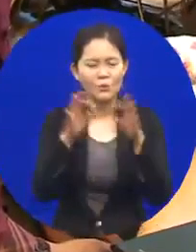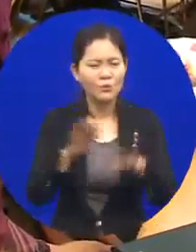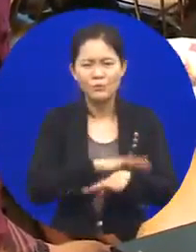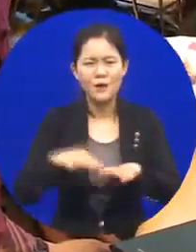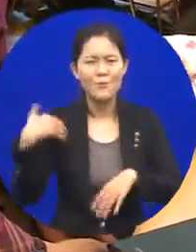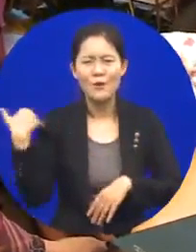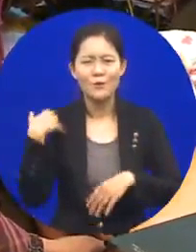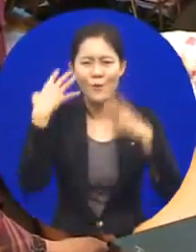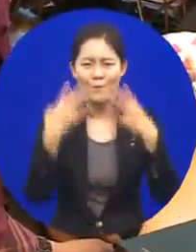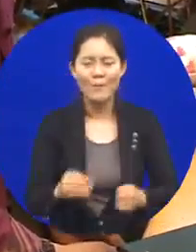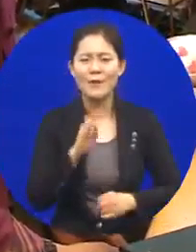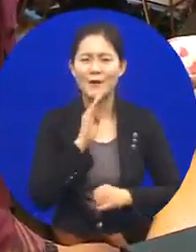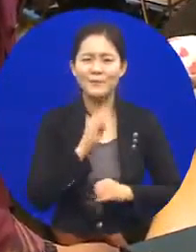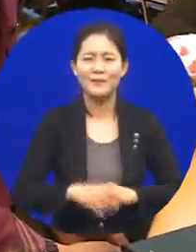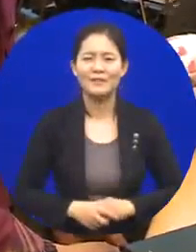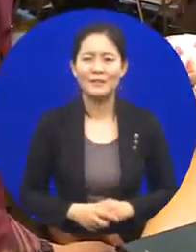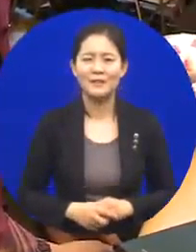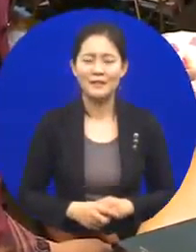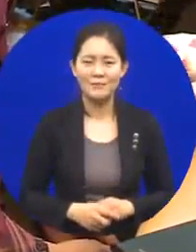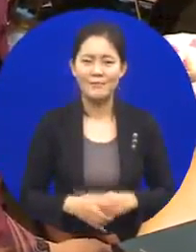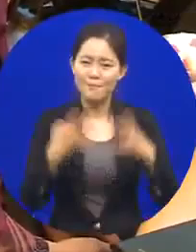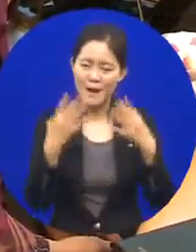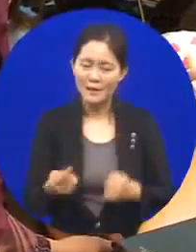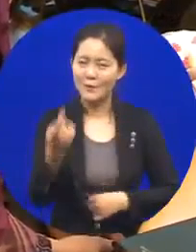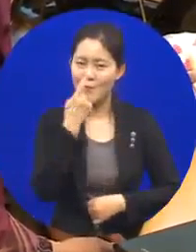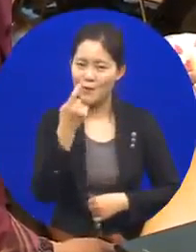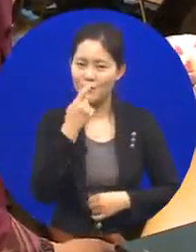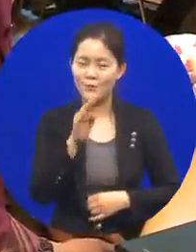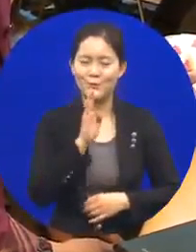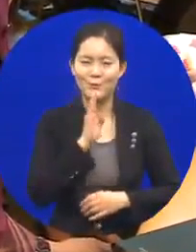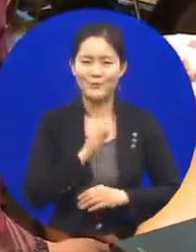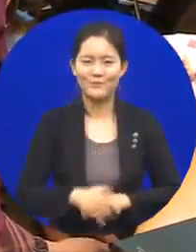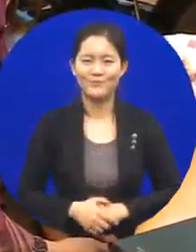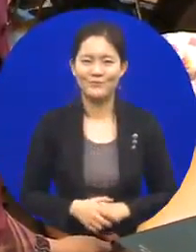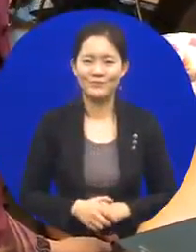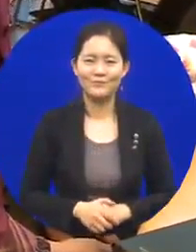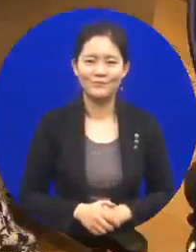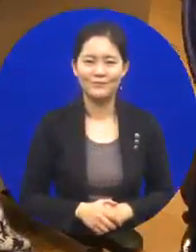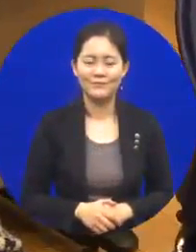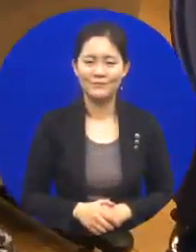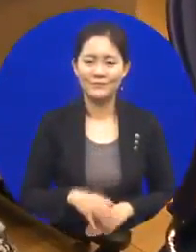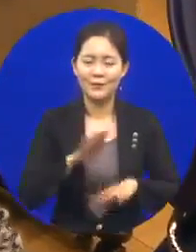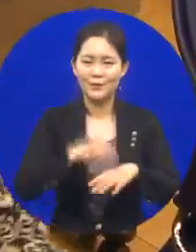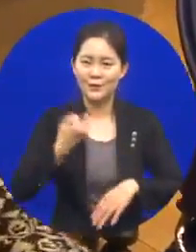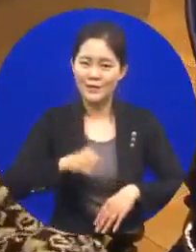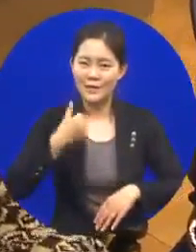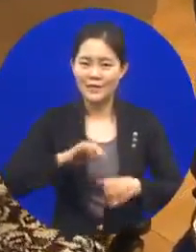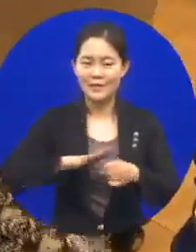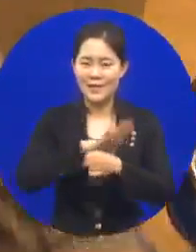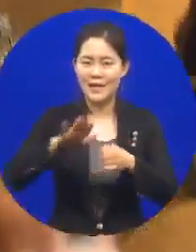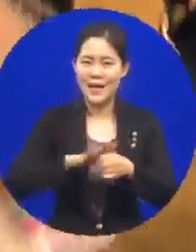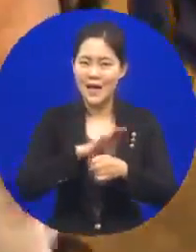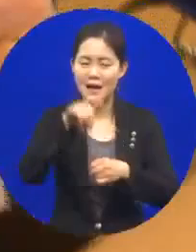그동안 모르는 게 너무 많았다고 하네요. 그래, 예, 그래서 여기 와서 많은 걸 배우고 간다고 이렇게. 예. 손자, 손녀를